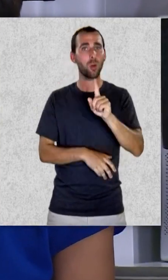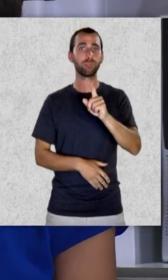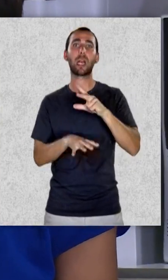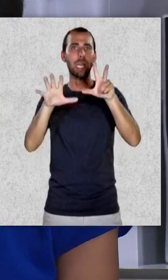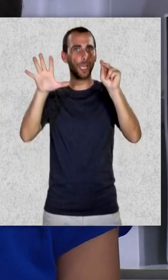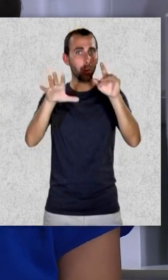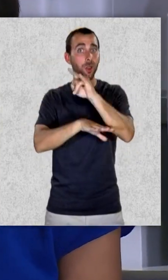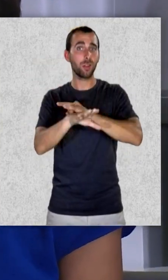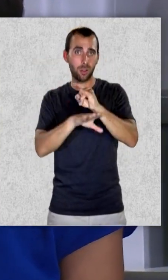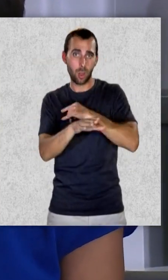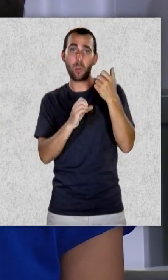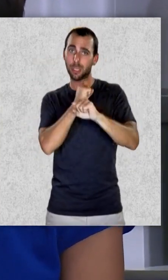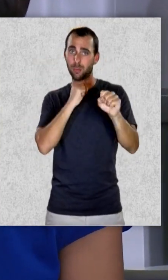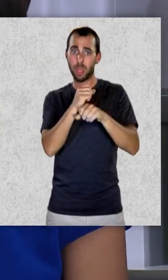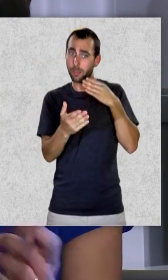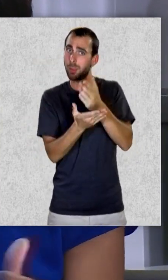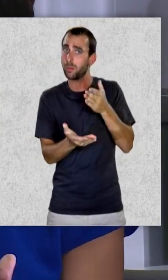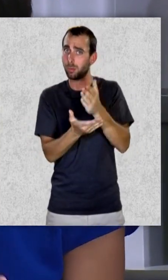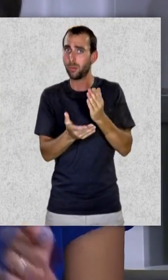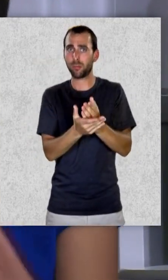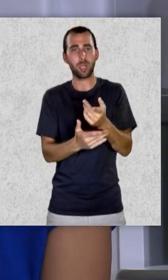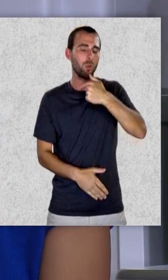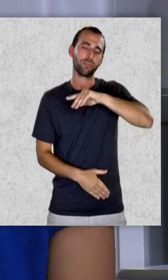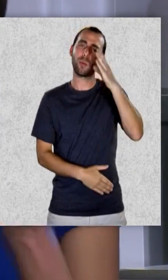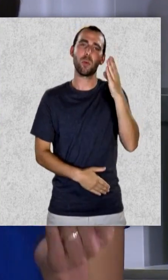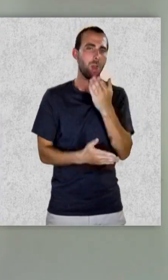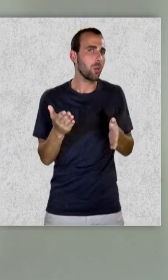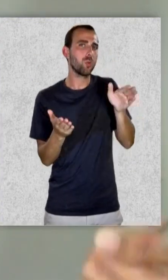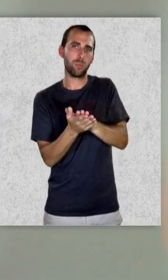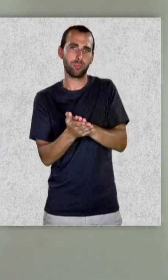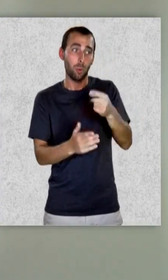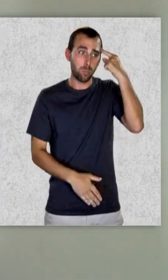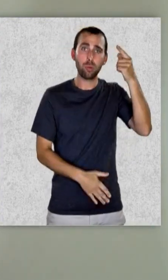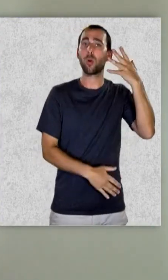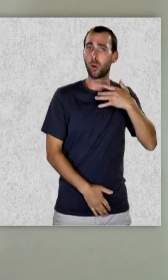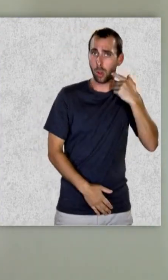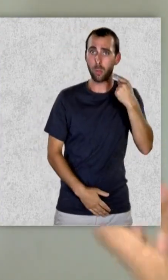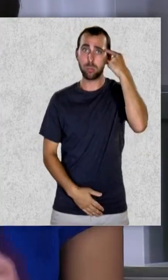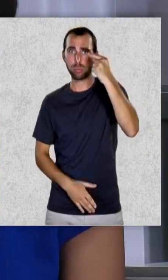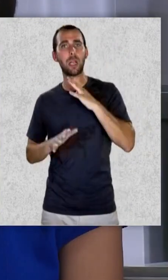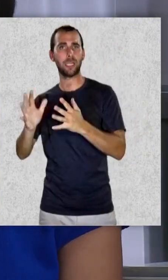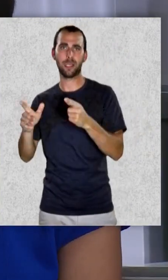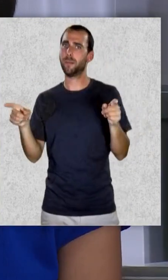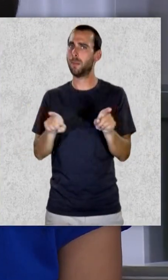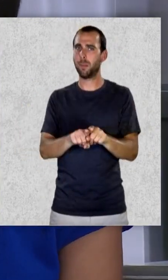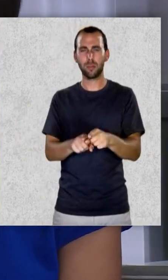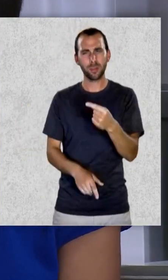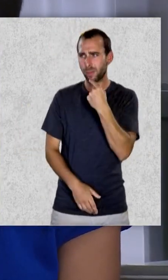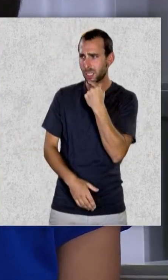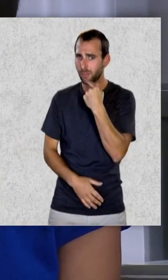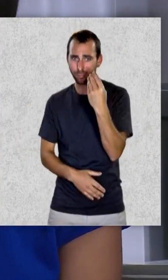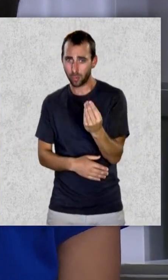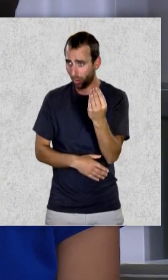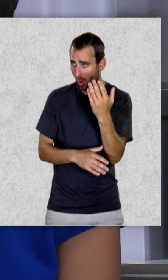Oui, il nous faudrait le double pour le code et la LSF. Pour que l'enfant puisse être suivi en fait, toute la